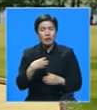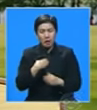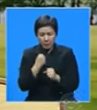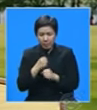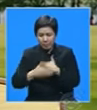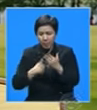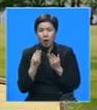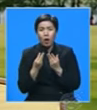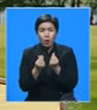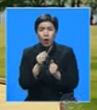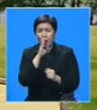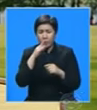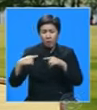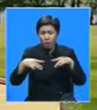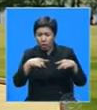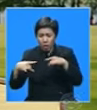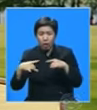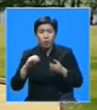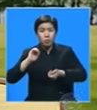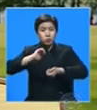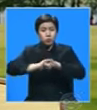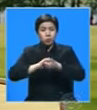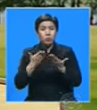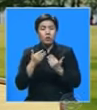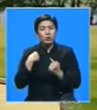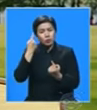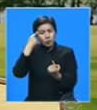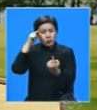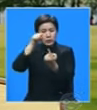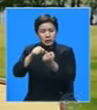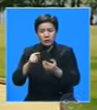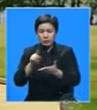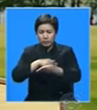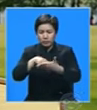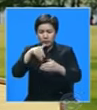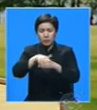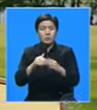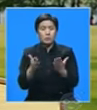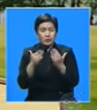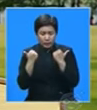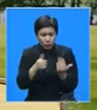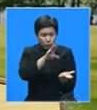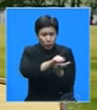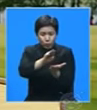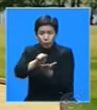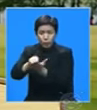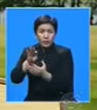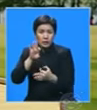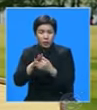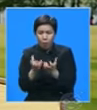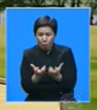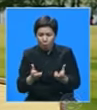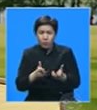ถ้าเรายังเป็นอย่างนี้กันอยู่ไม่ร่วมมือกันแล้วเราจะก้าวไปถึงจุดนั้นได้อย่างไรนะครับสำหรับข้อมูลหลายประการที่เกี่ยวข้องกับการใช้อาวุธสงคร